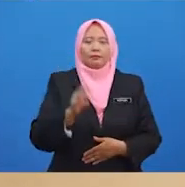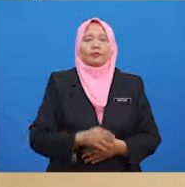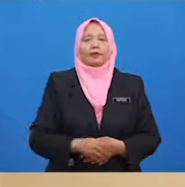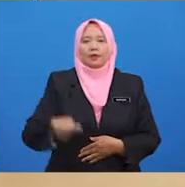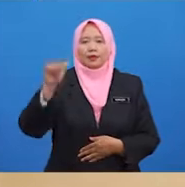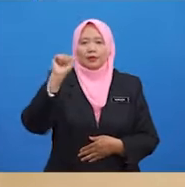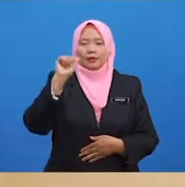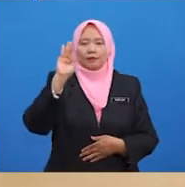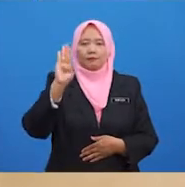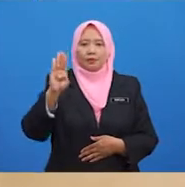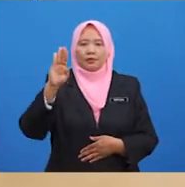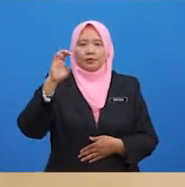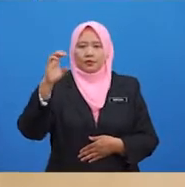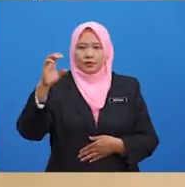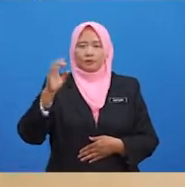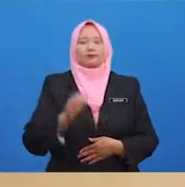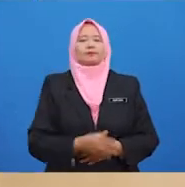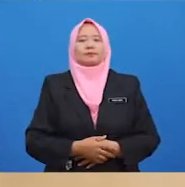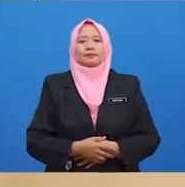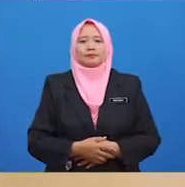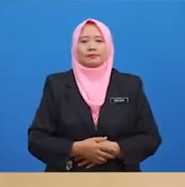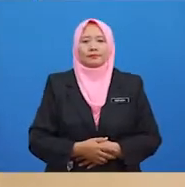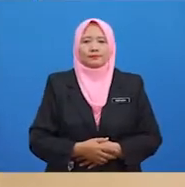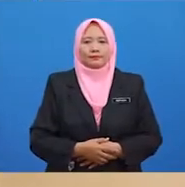ialah A, B, C.